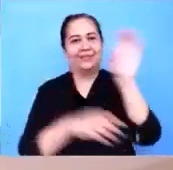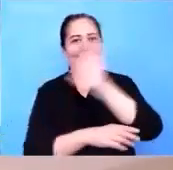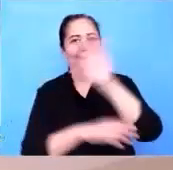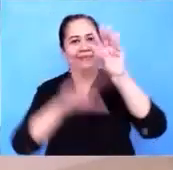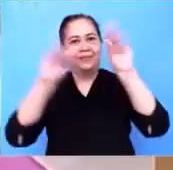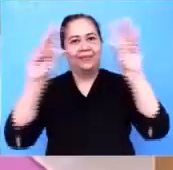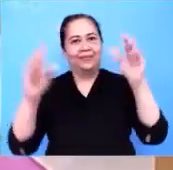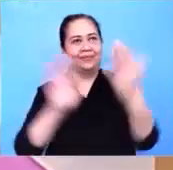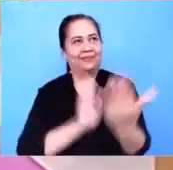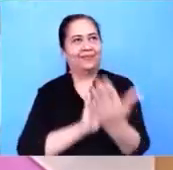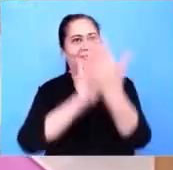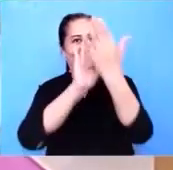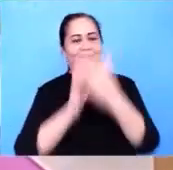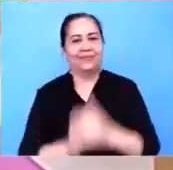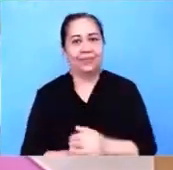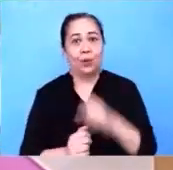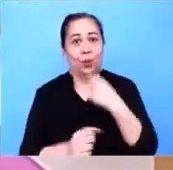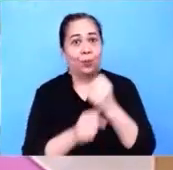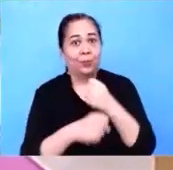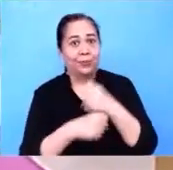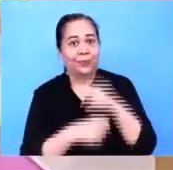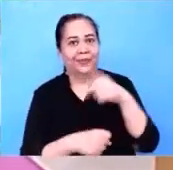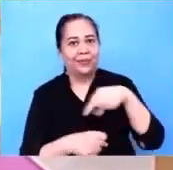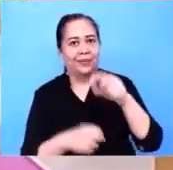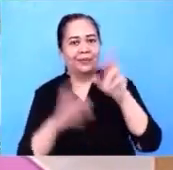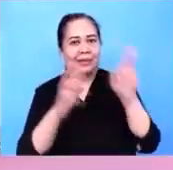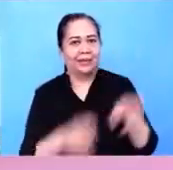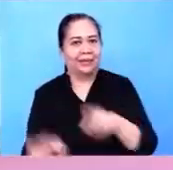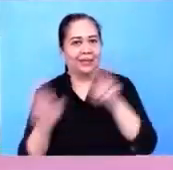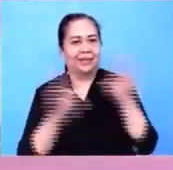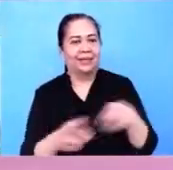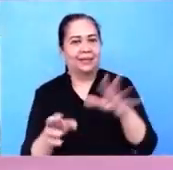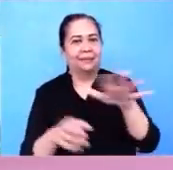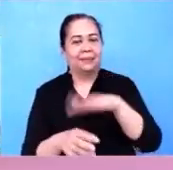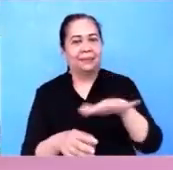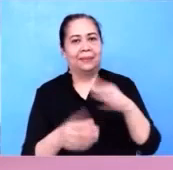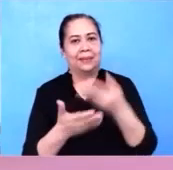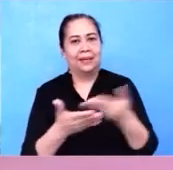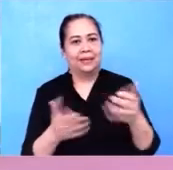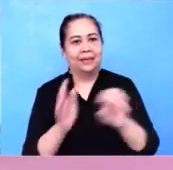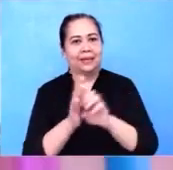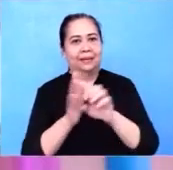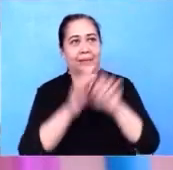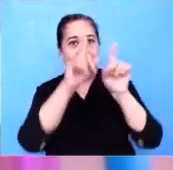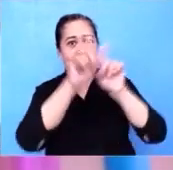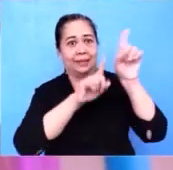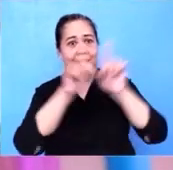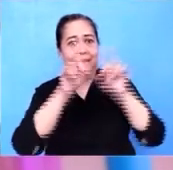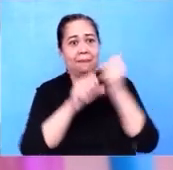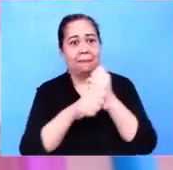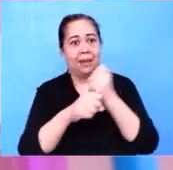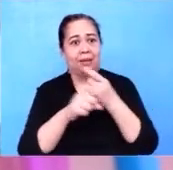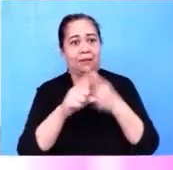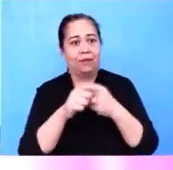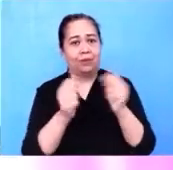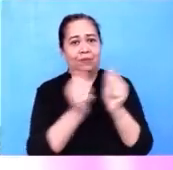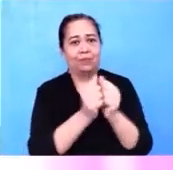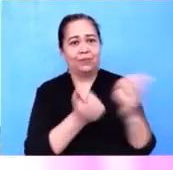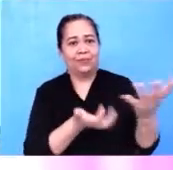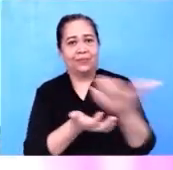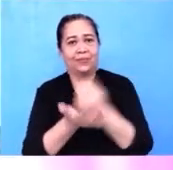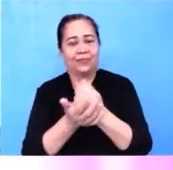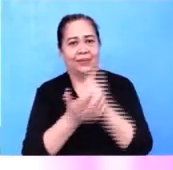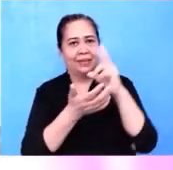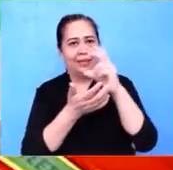iyo. Gawa ang mga ito sa mga recycled material. Tulad ng parol na ito, nagawa sa pinagsama-samang syringe at